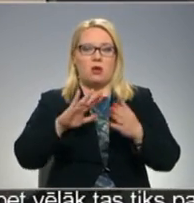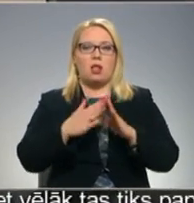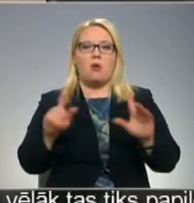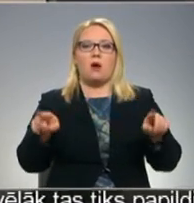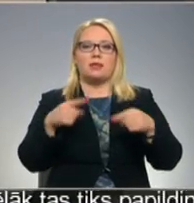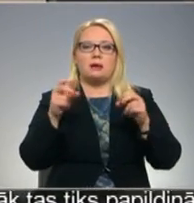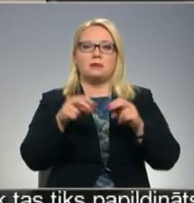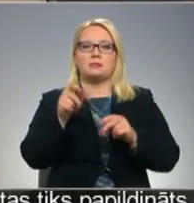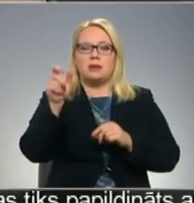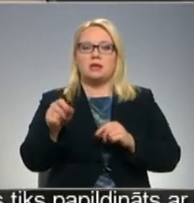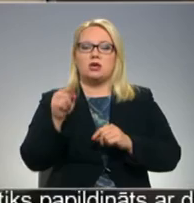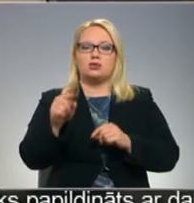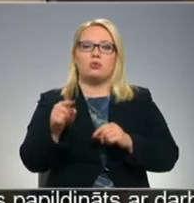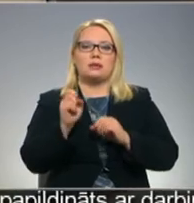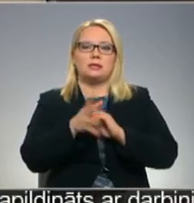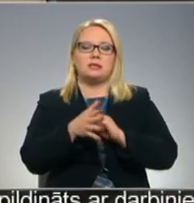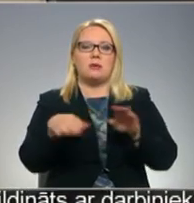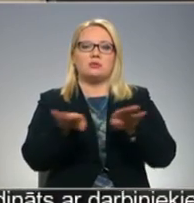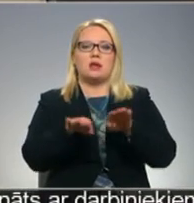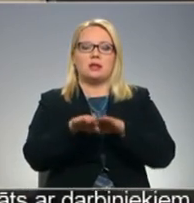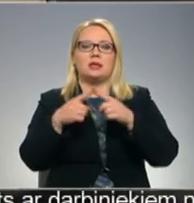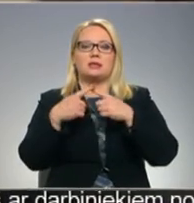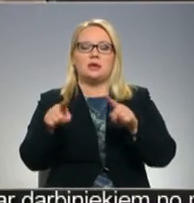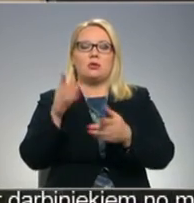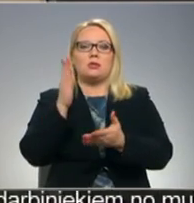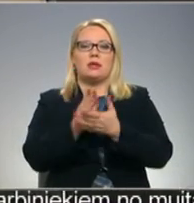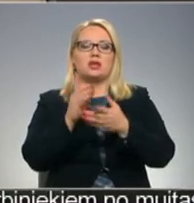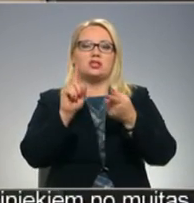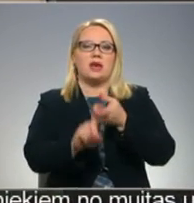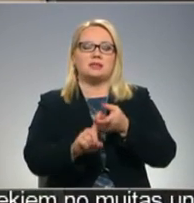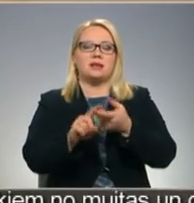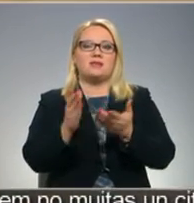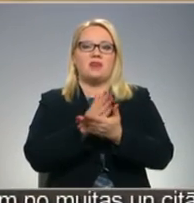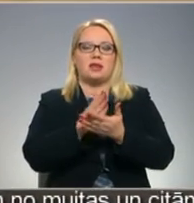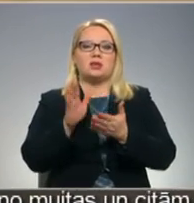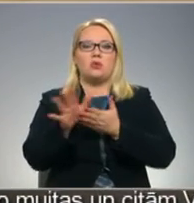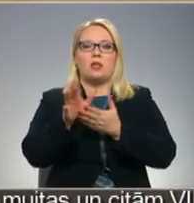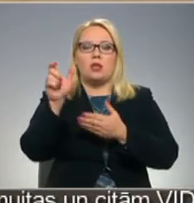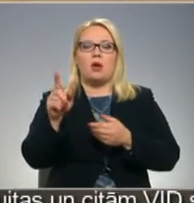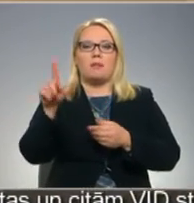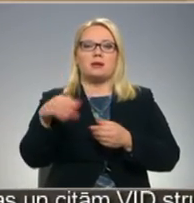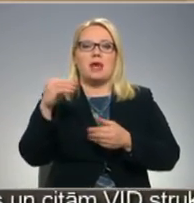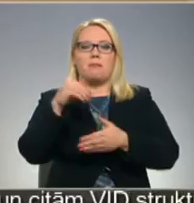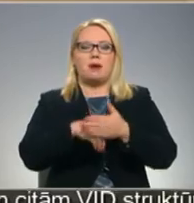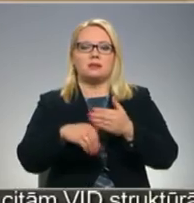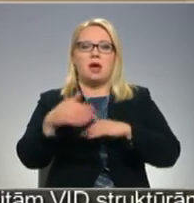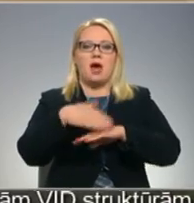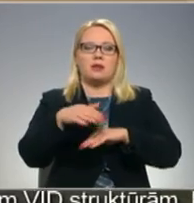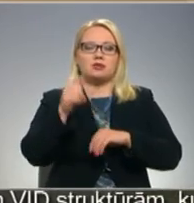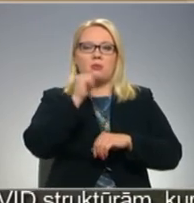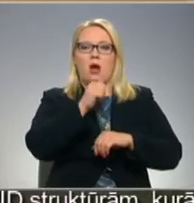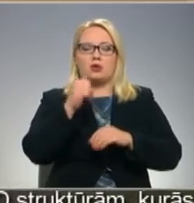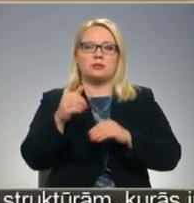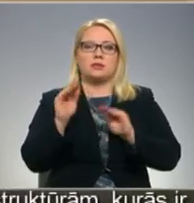attīstības speciālists šo sistēmu salīdzina ar jebkuru citu tiešaistes vidi, kas no lietotāja prasa e-pasta adreses un paroles ievadīšanu.